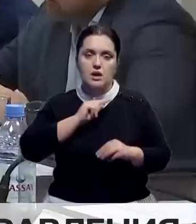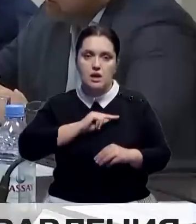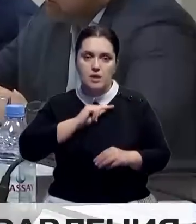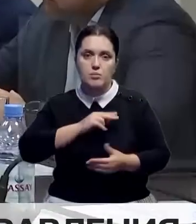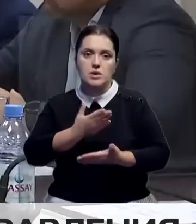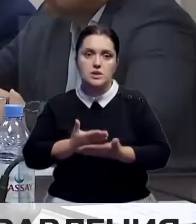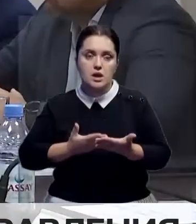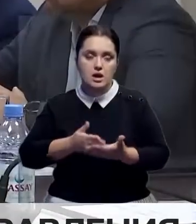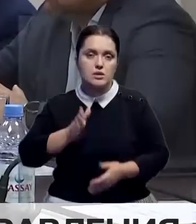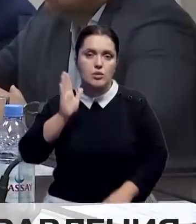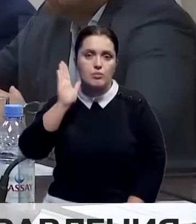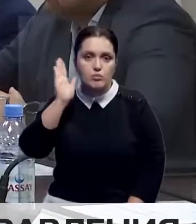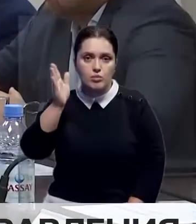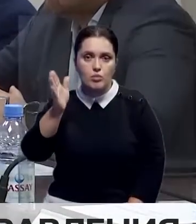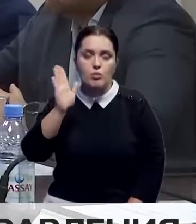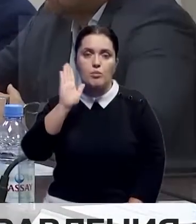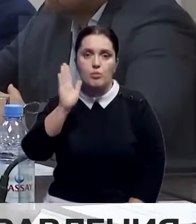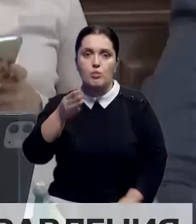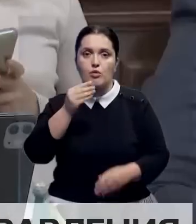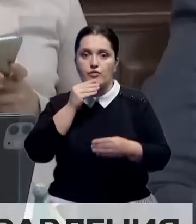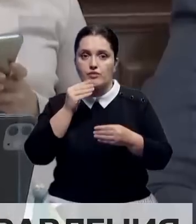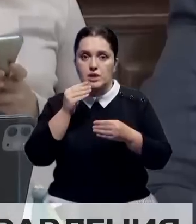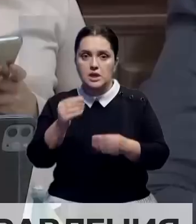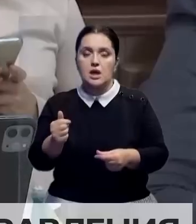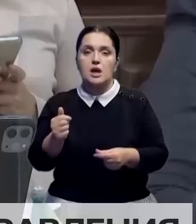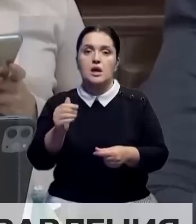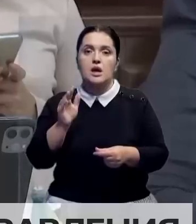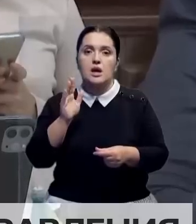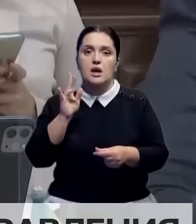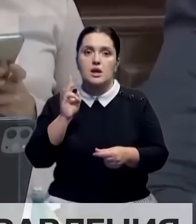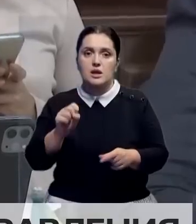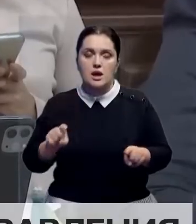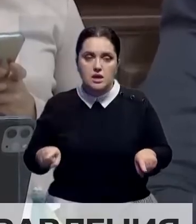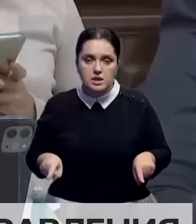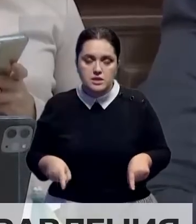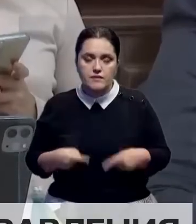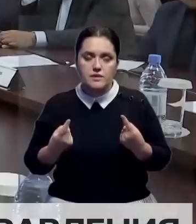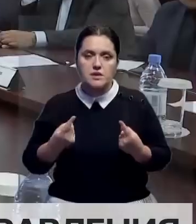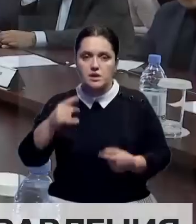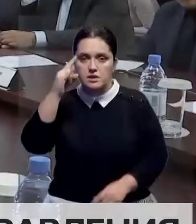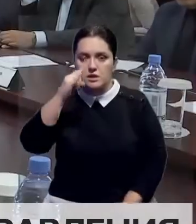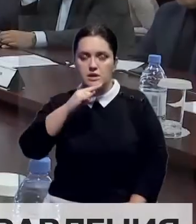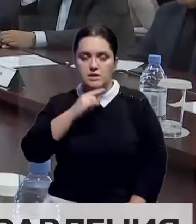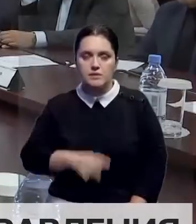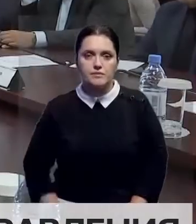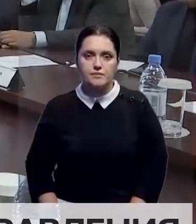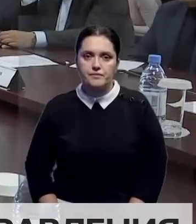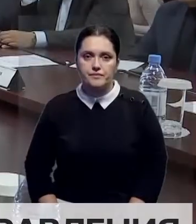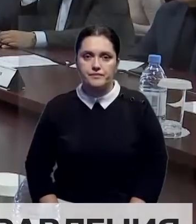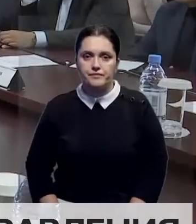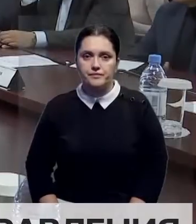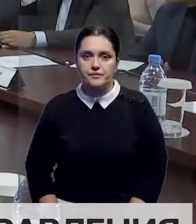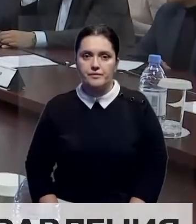в будущем могут оказать значительное влияние на всестороннее развитие нашей страны. Рауль Габитов, Мурат Арипханов,